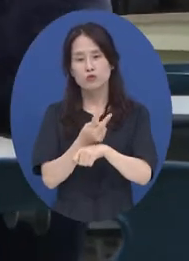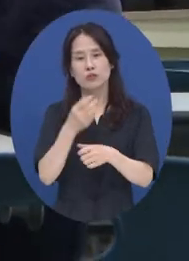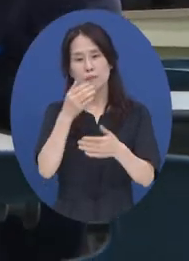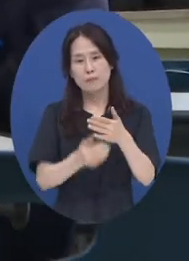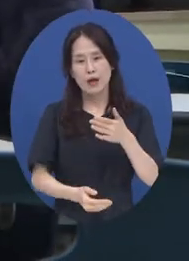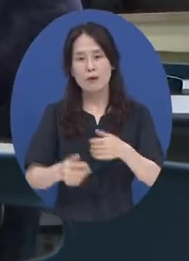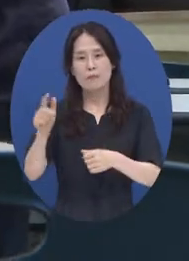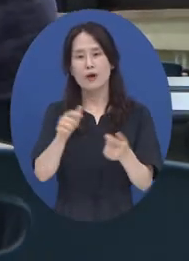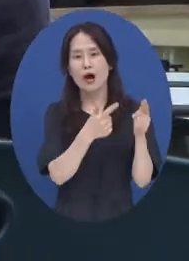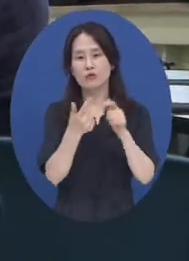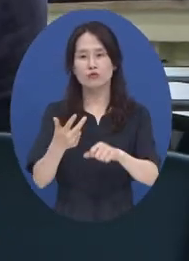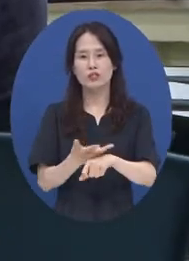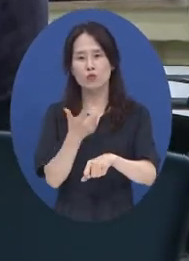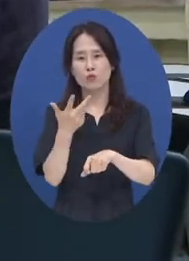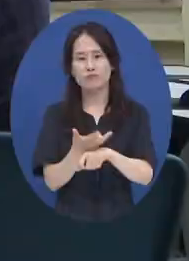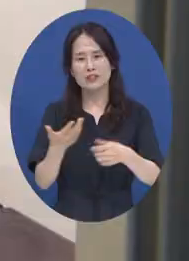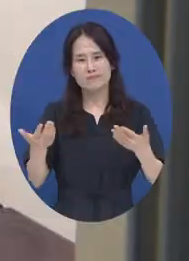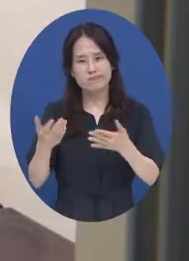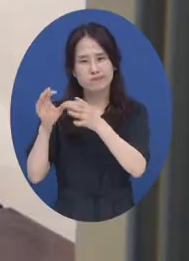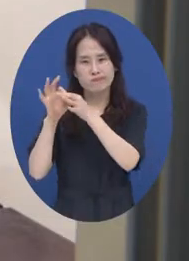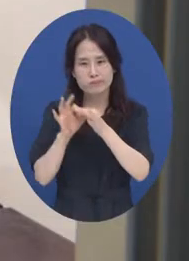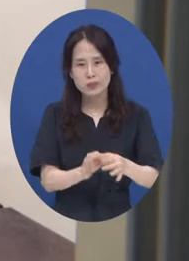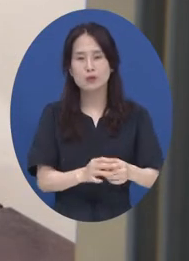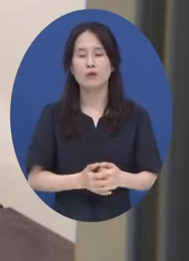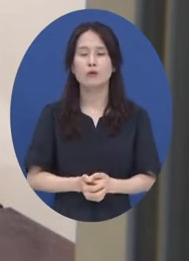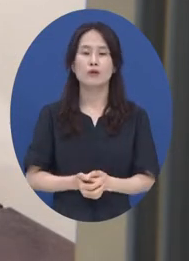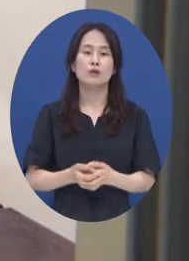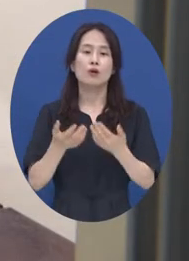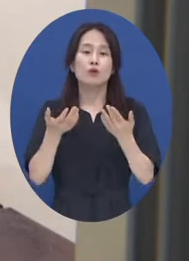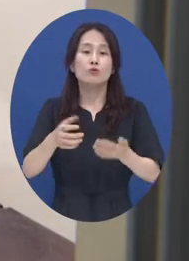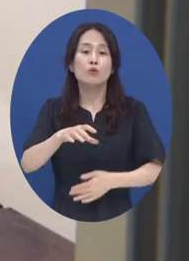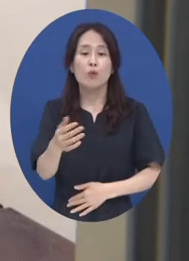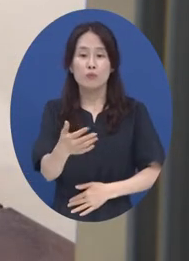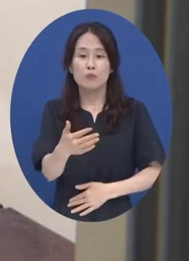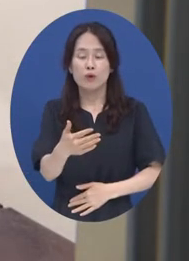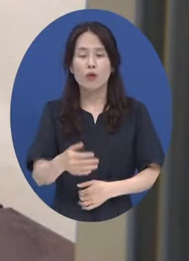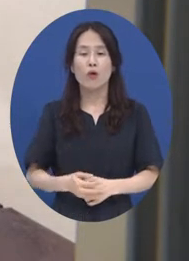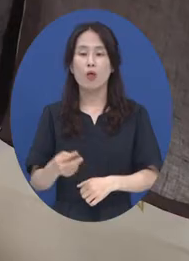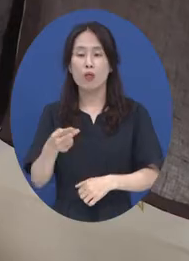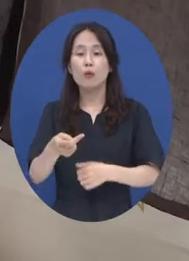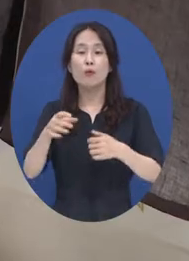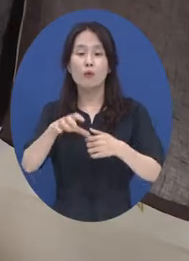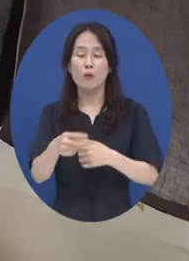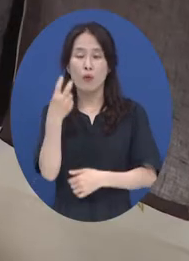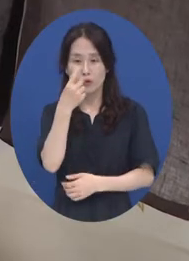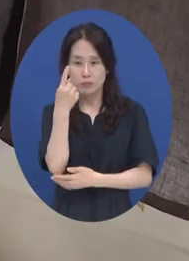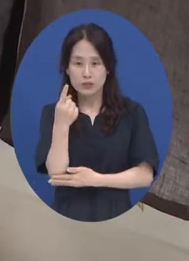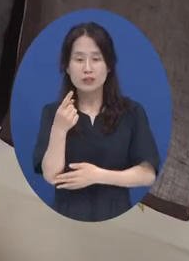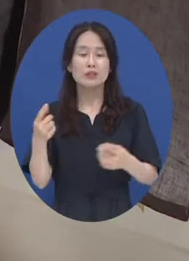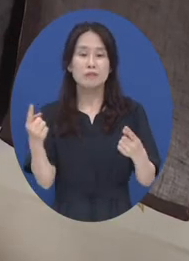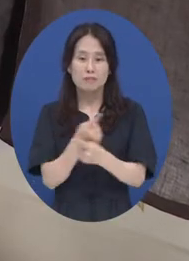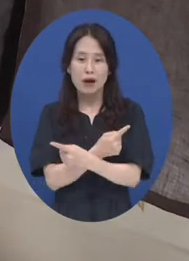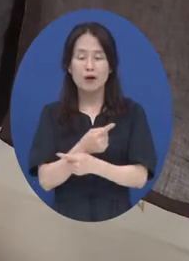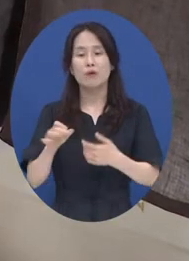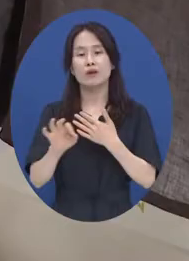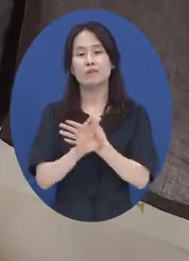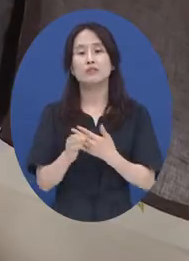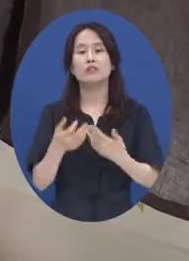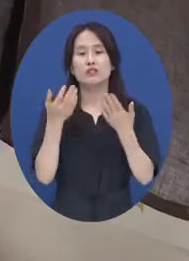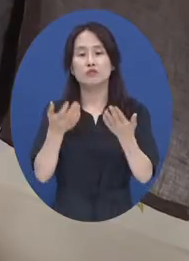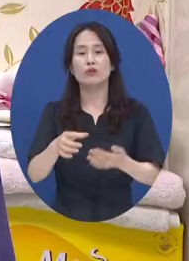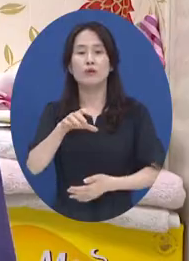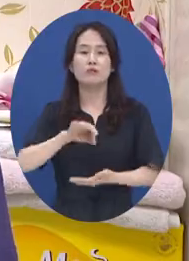하루 7시간씩 꼬박 근무합니다. 마땅히 쉴 만한 곳이 없어서 비어있는 경비실을 개조해 간이 휴게실로 쓰고